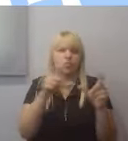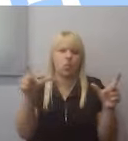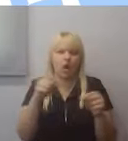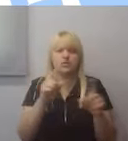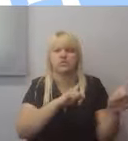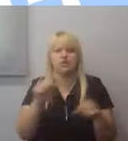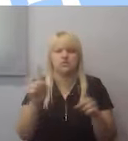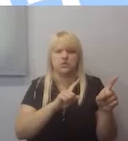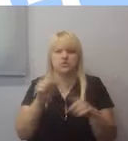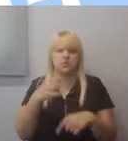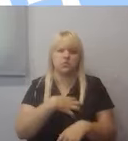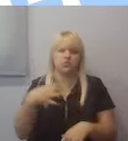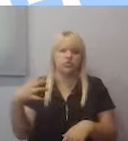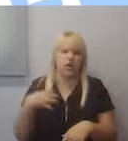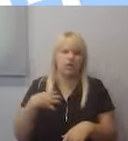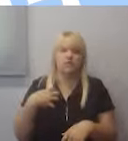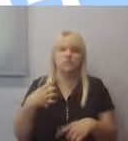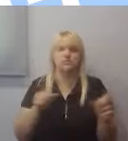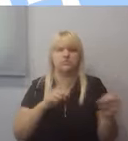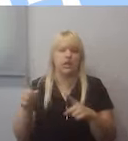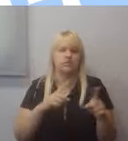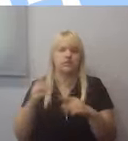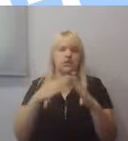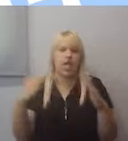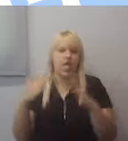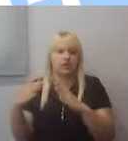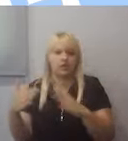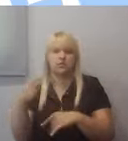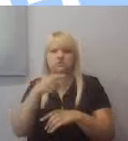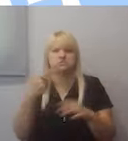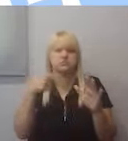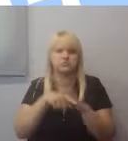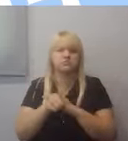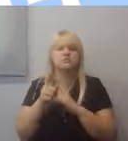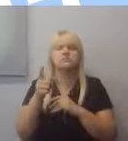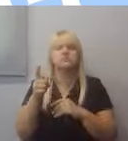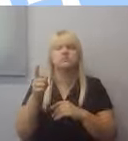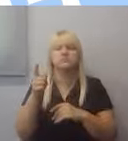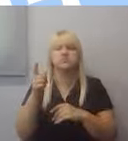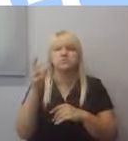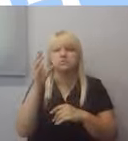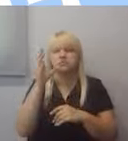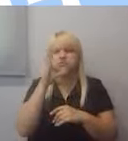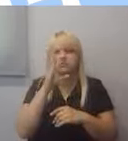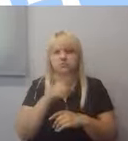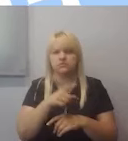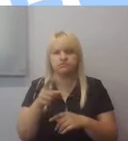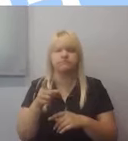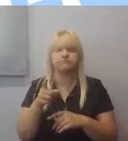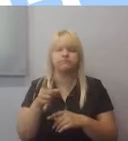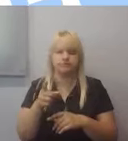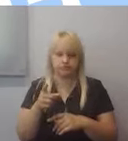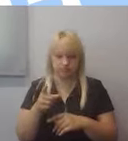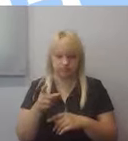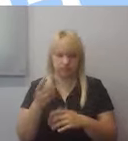pašvaldības administratīvās ēkas kurās nu kuras tātad jā pašvaldība